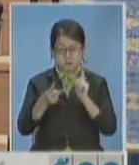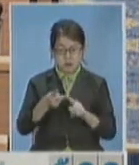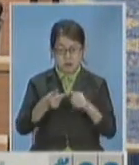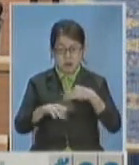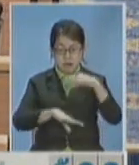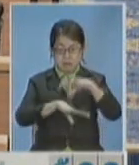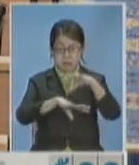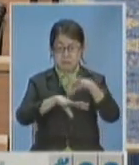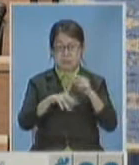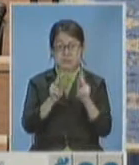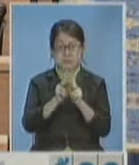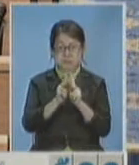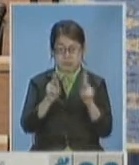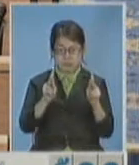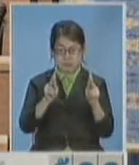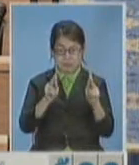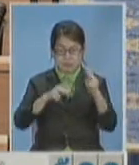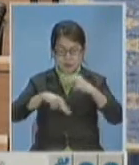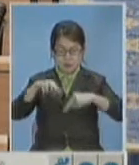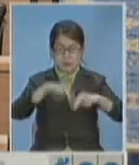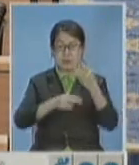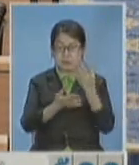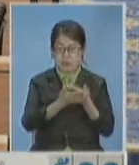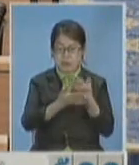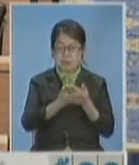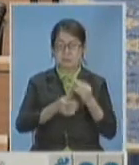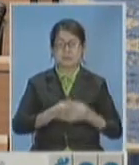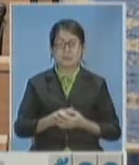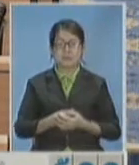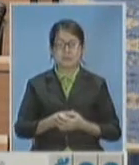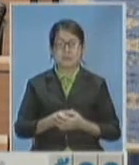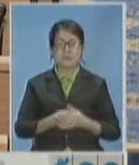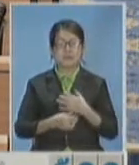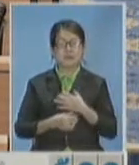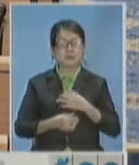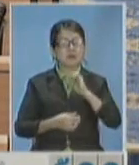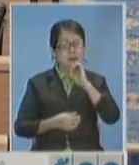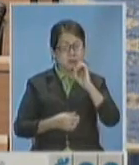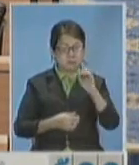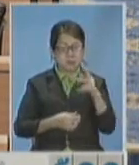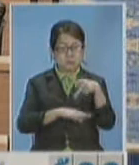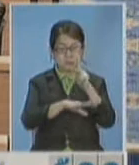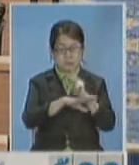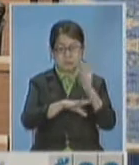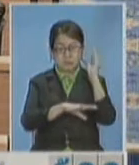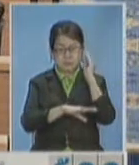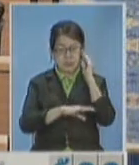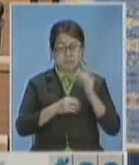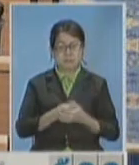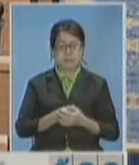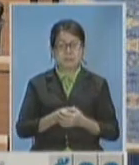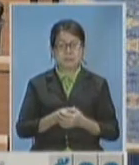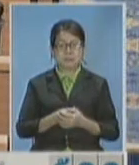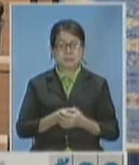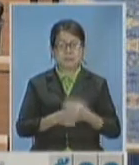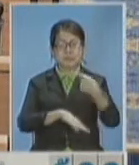การพี่นางงบประมาณผมขออนุญาตนำเรียนท่านประธานนะครับต่อคำหาลือของท่านประธ